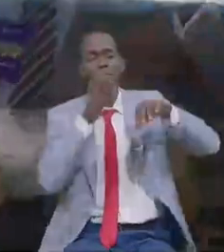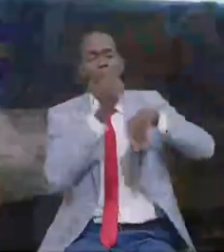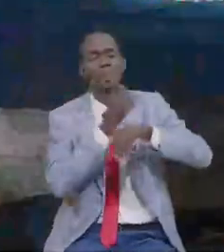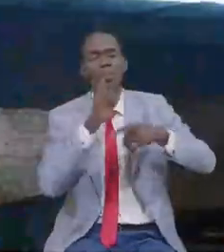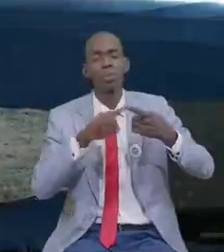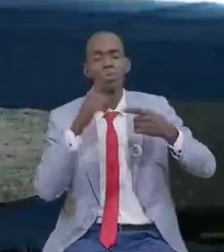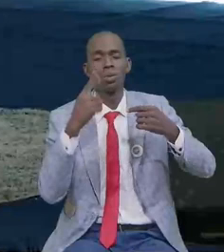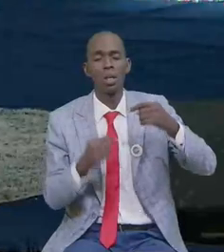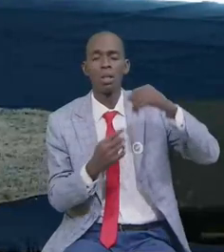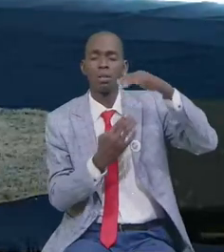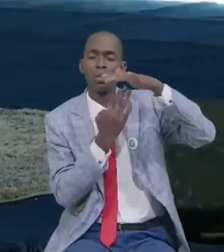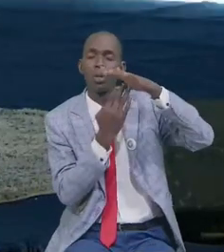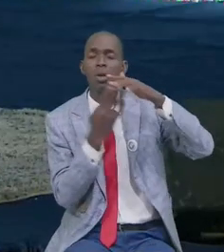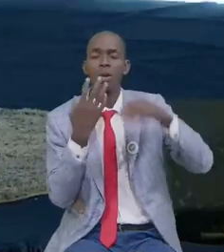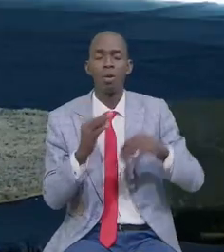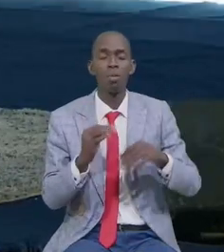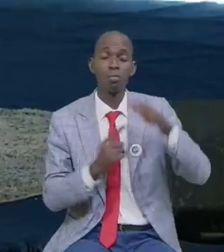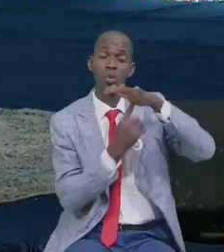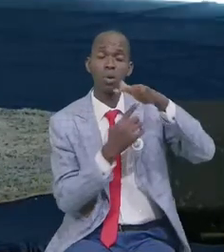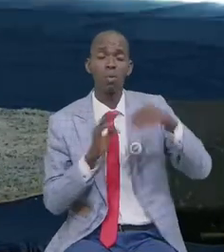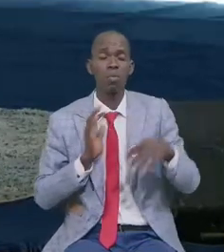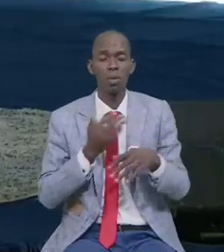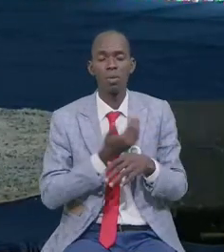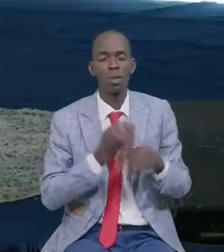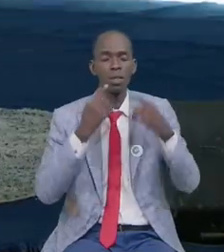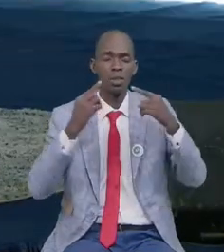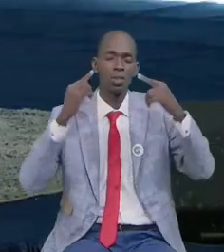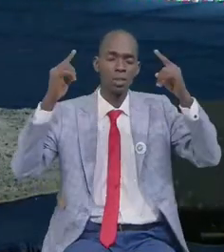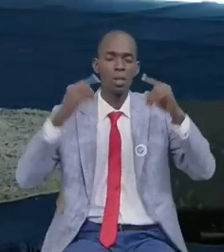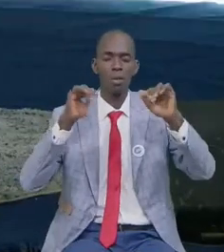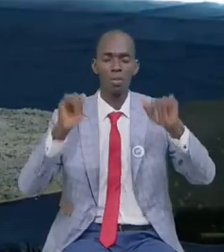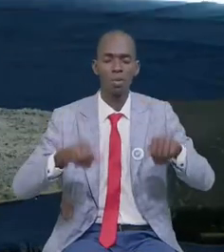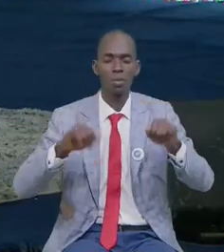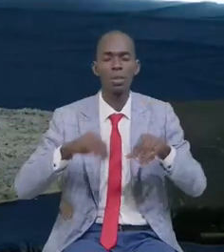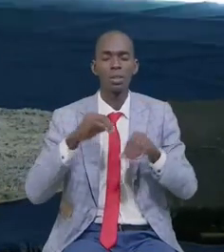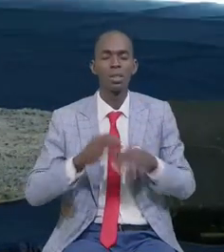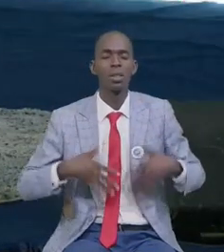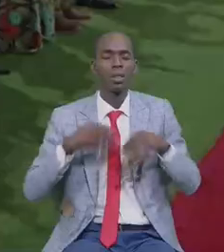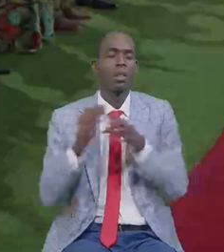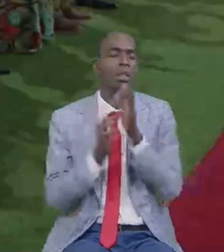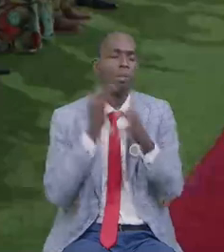sommet de l'accomplissement et des possibilités au nom de Jésus.